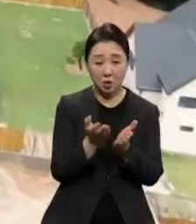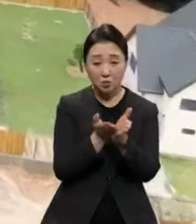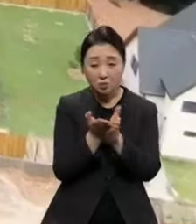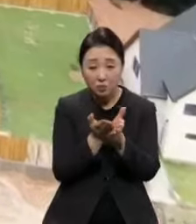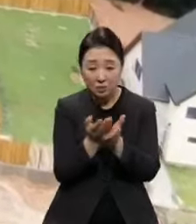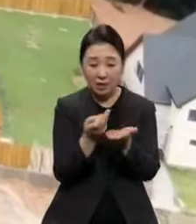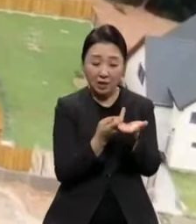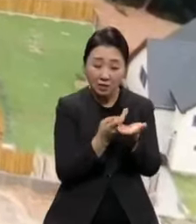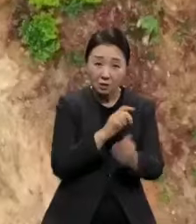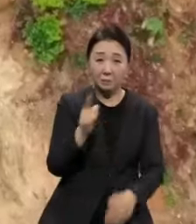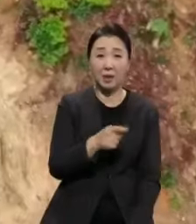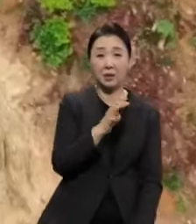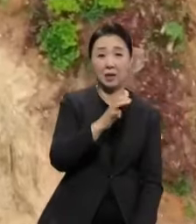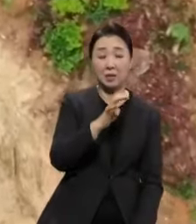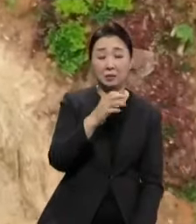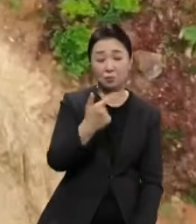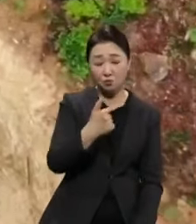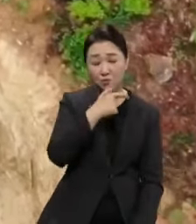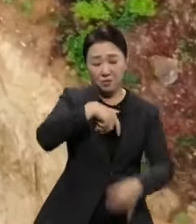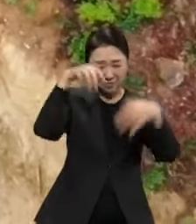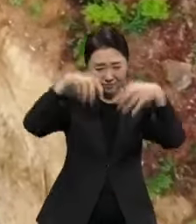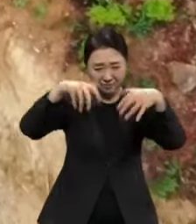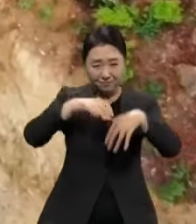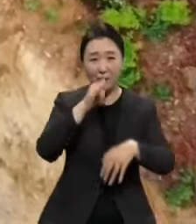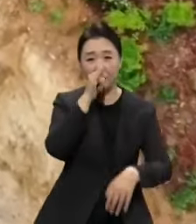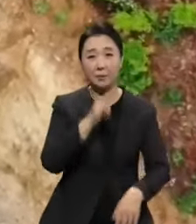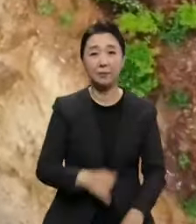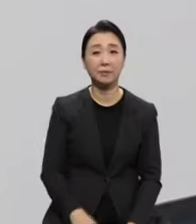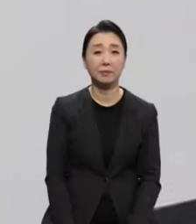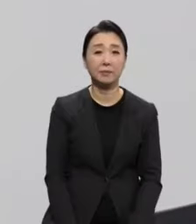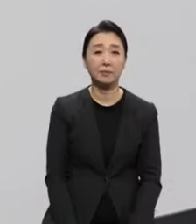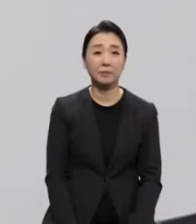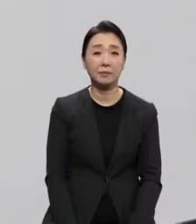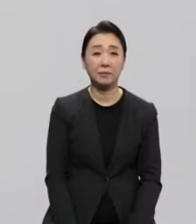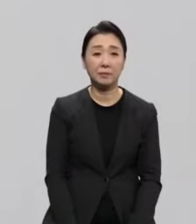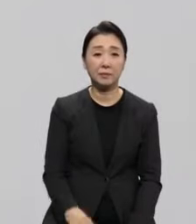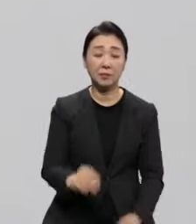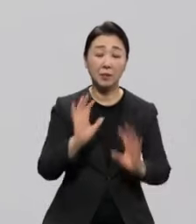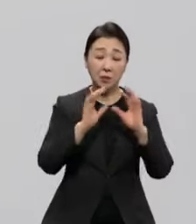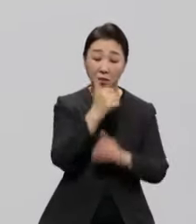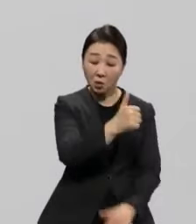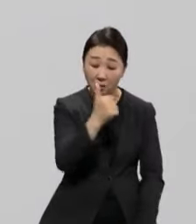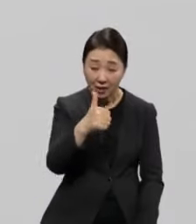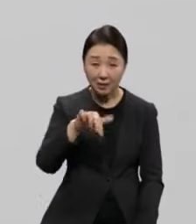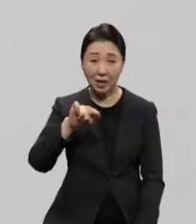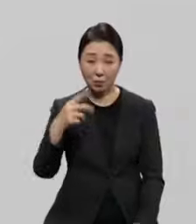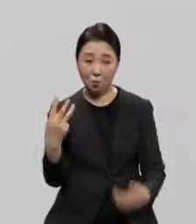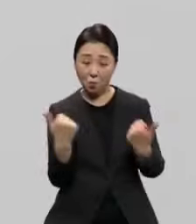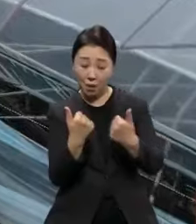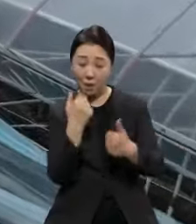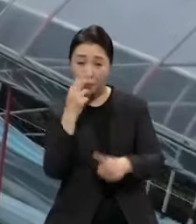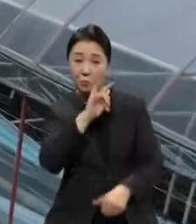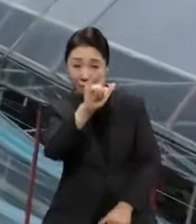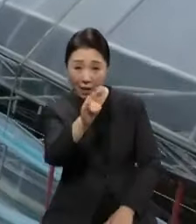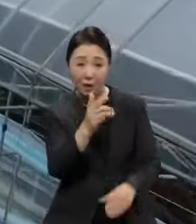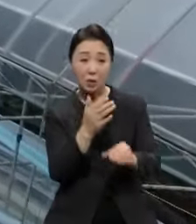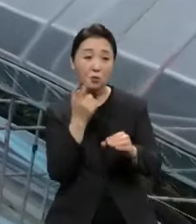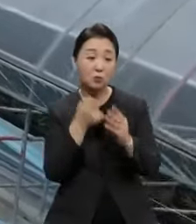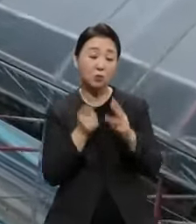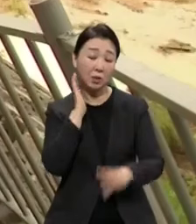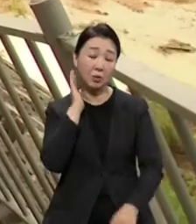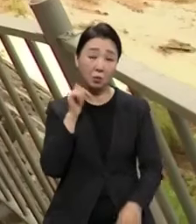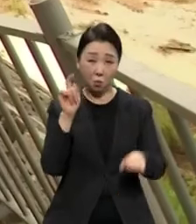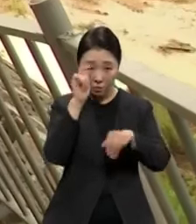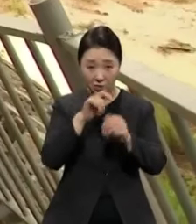시간당 146mm 기록적 포구가 쏟아졌습니다 나토 웨이 참석차 미국을 방문 중인 윤석열 대통령은 오늘